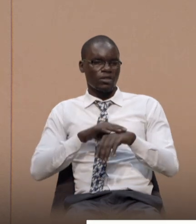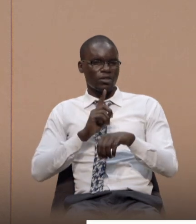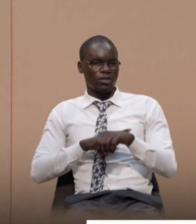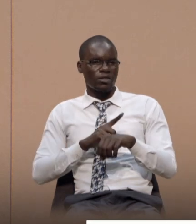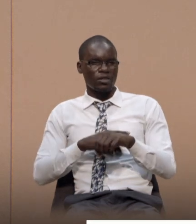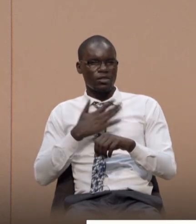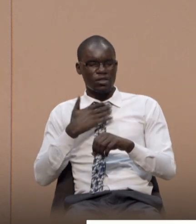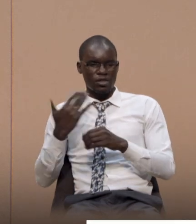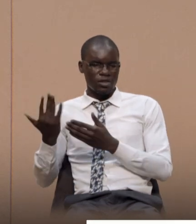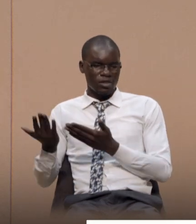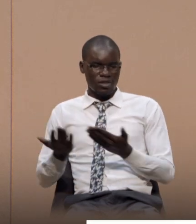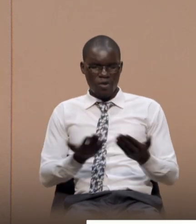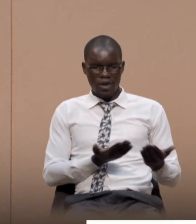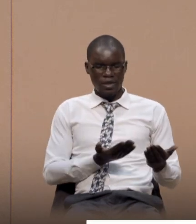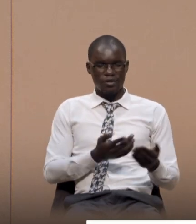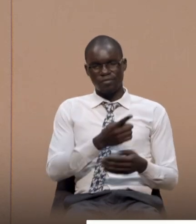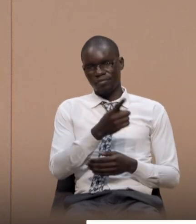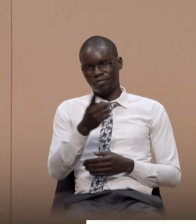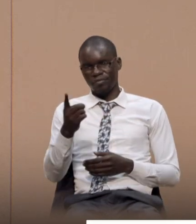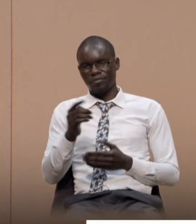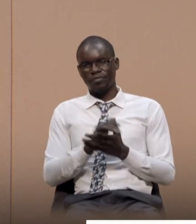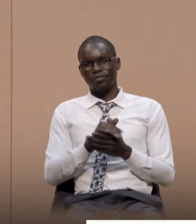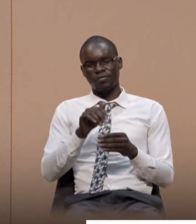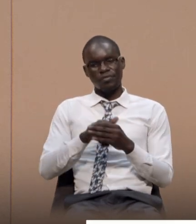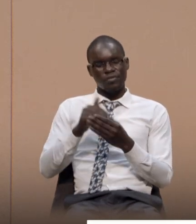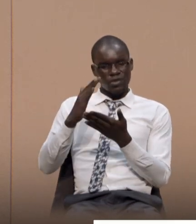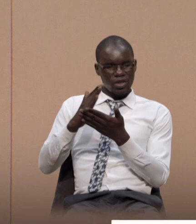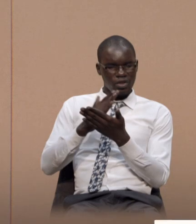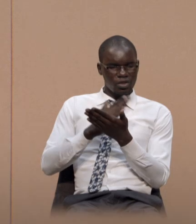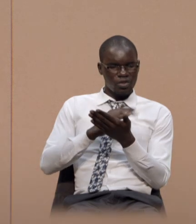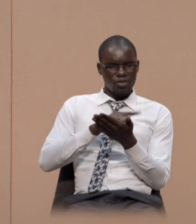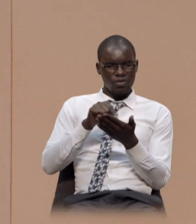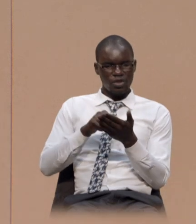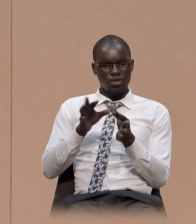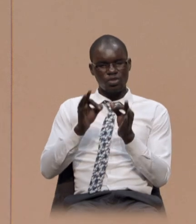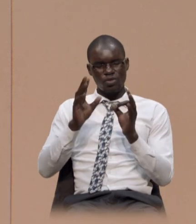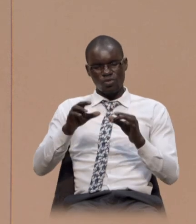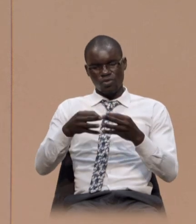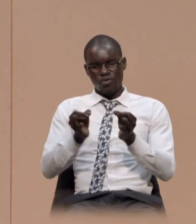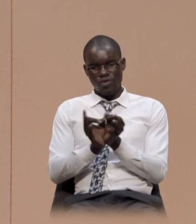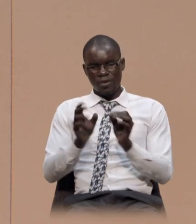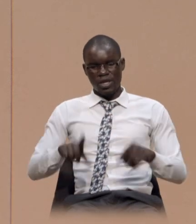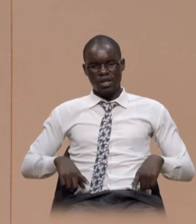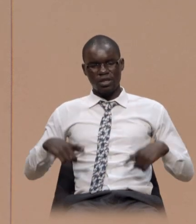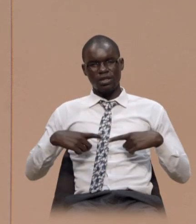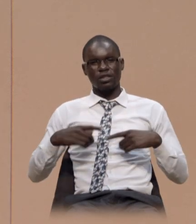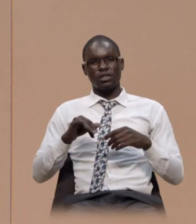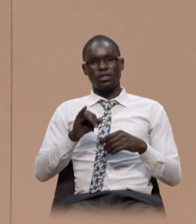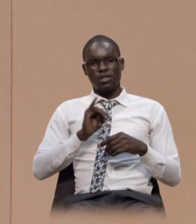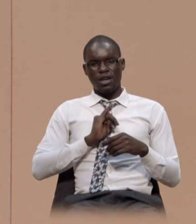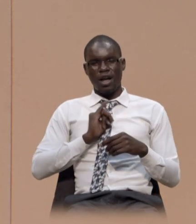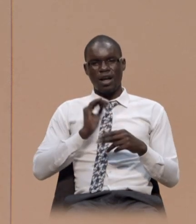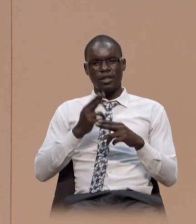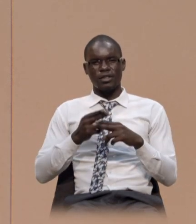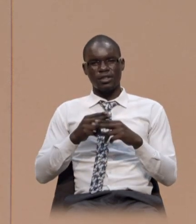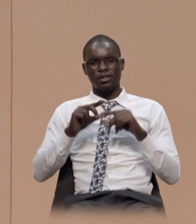ambapo ninakukaribisha katika program hii ya maisha ya nyumbani. Niliye nawe ni